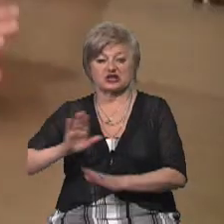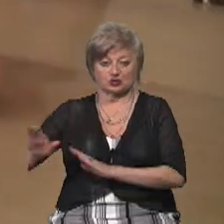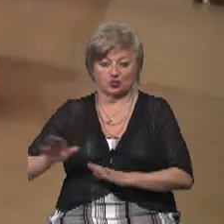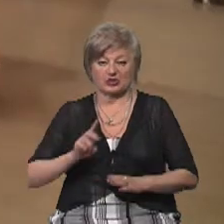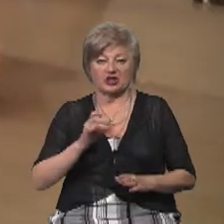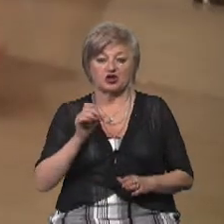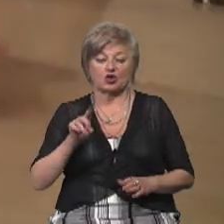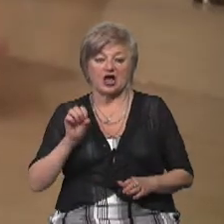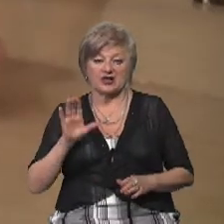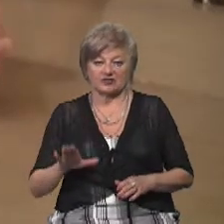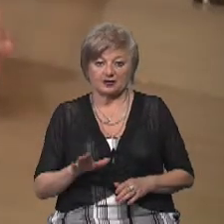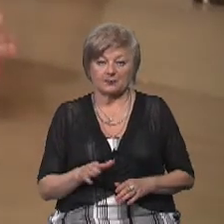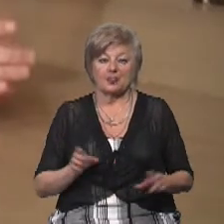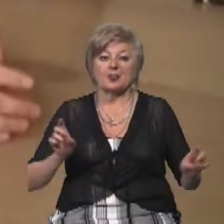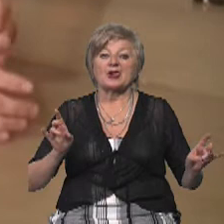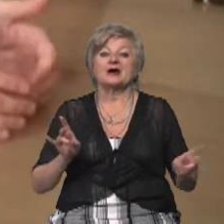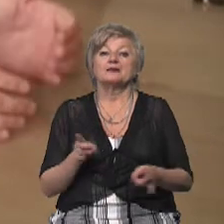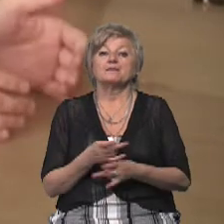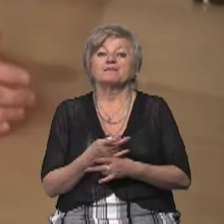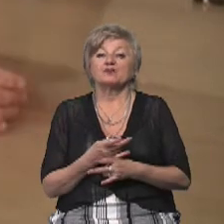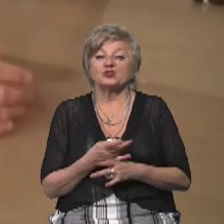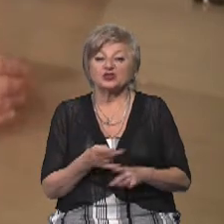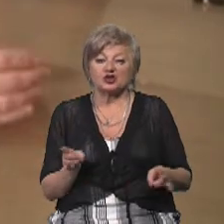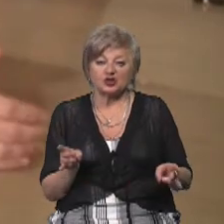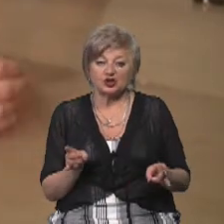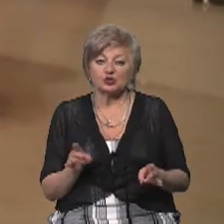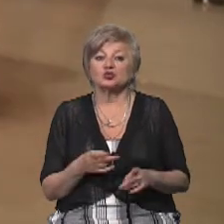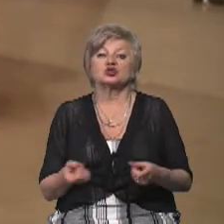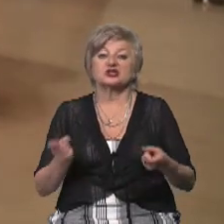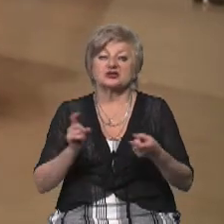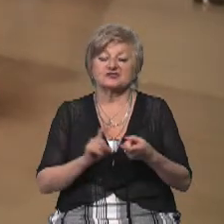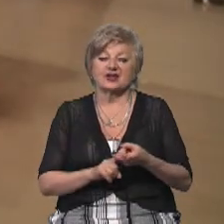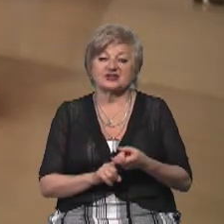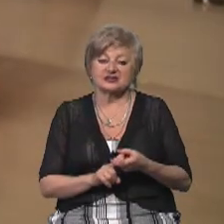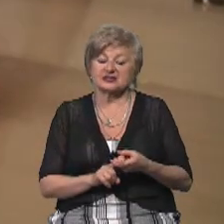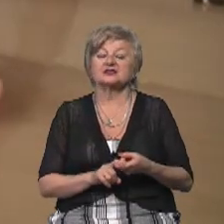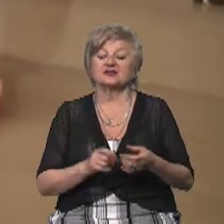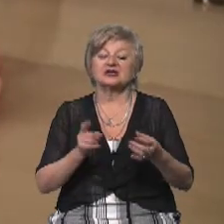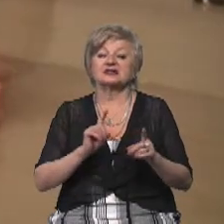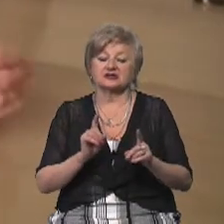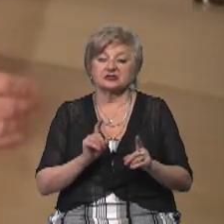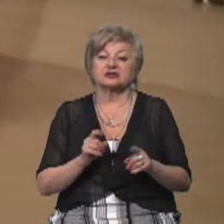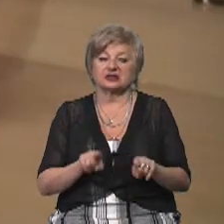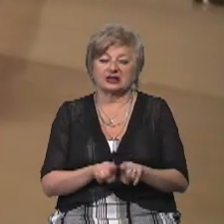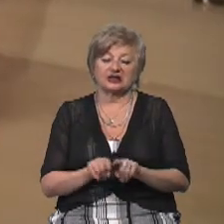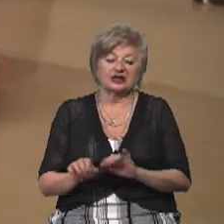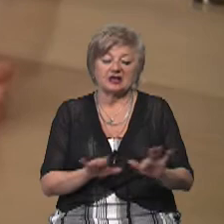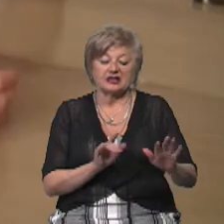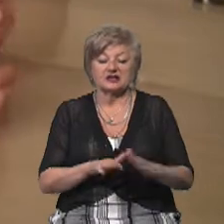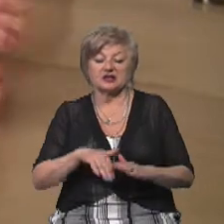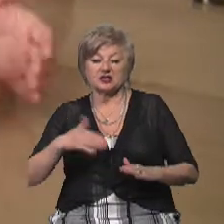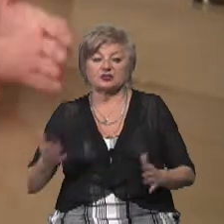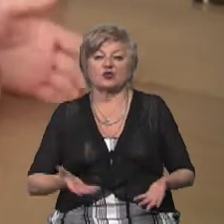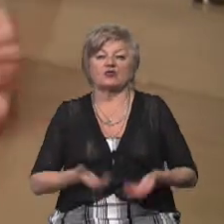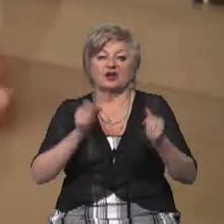Не можна зв'язувати вообще вопрос чрезвычайной ситуации. Не треба пов'язувати оперативні дії з боку рятувальників